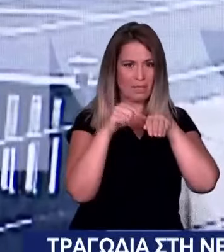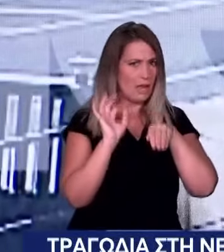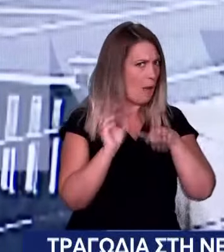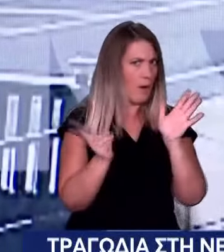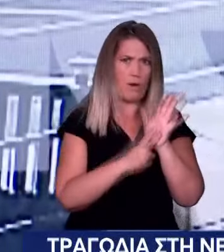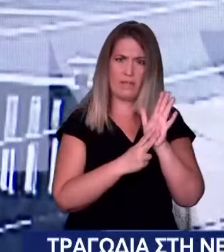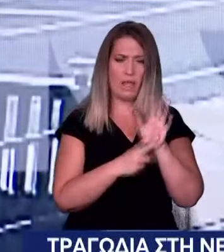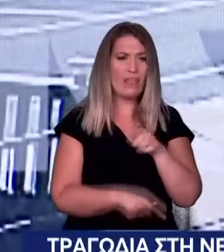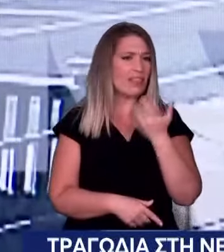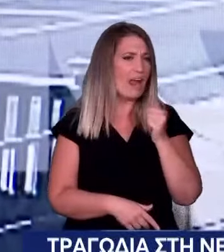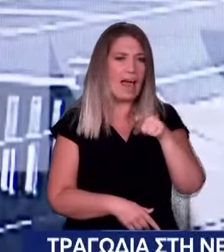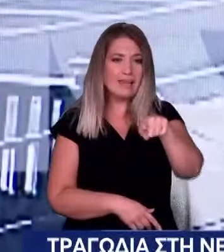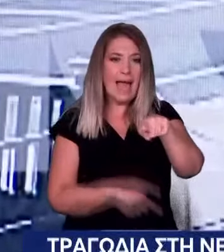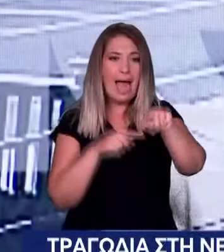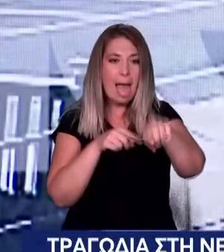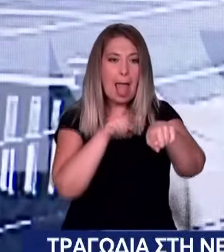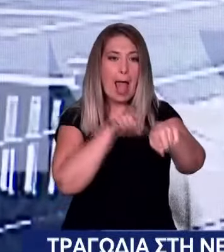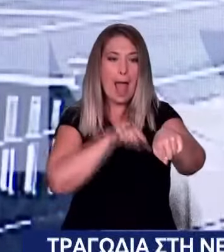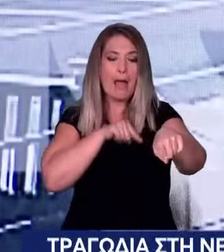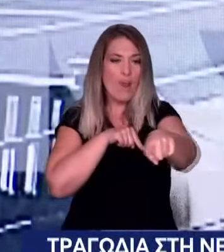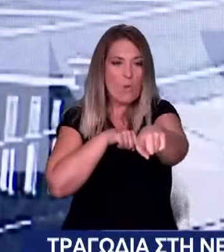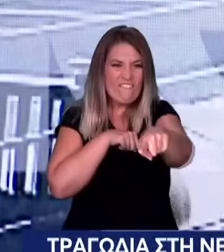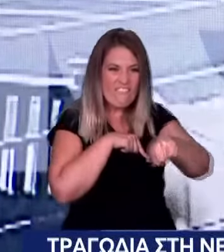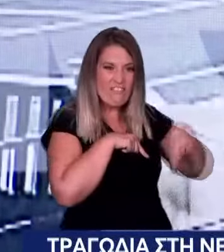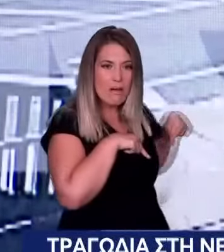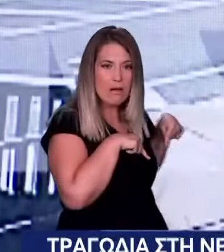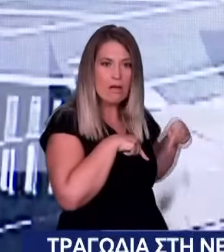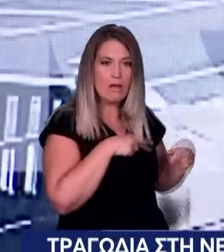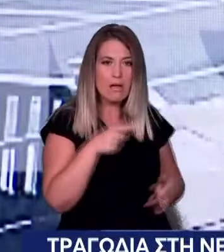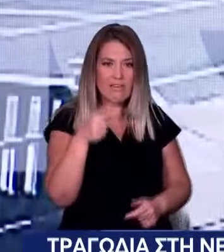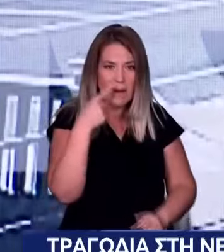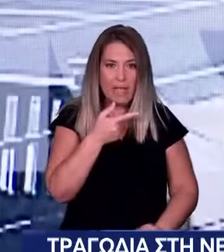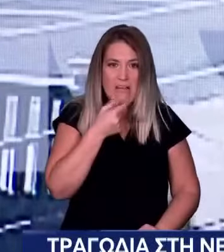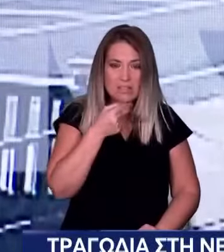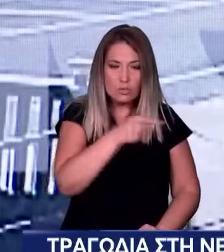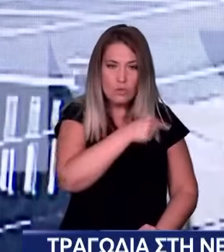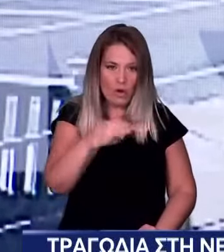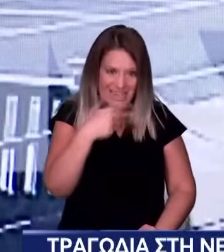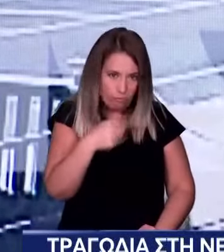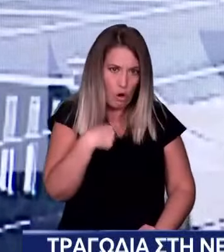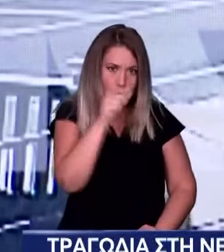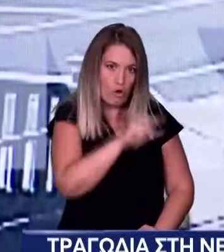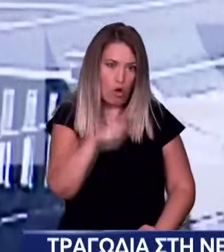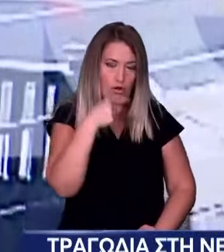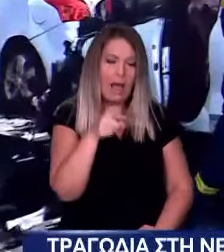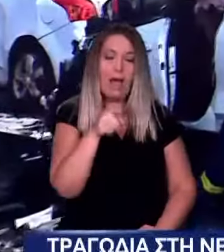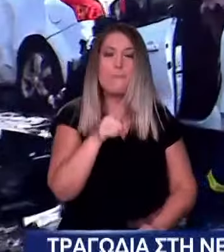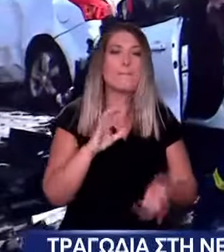απαγορεύεται. Το βλέπετε, εδώ είναι η κόκκινη γραμμή, η άσπρη γραμμή που την κοκκινίζω, και εδώ η ταχύτητά